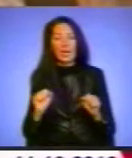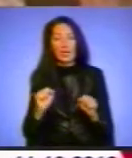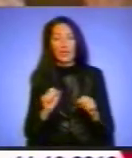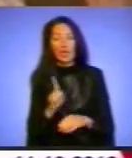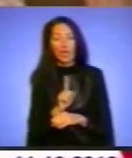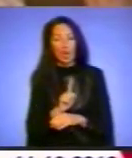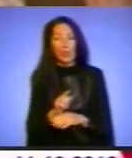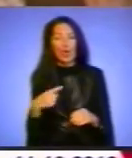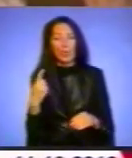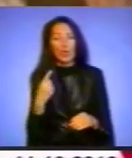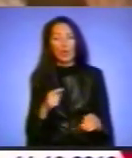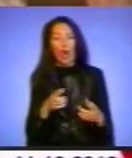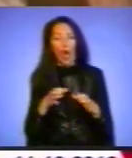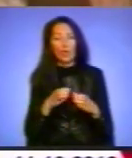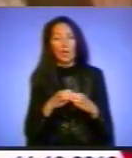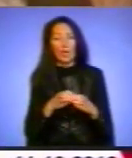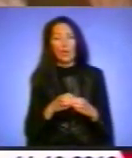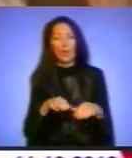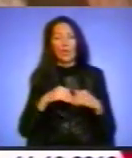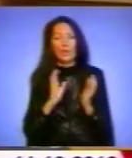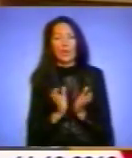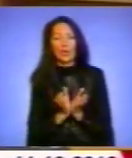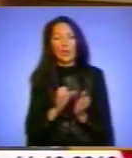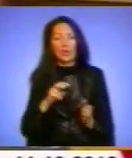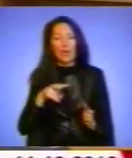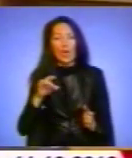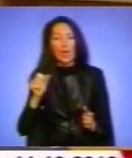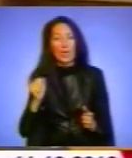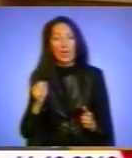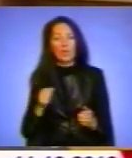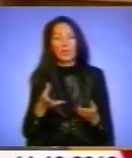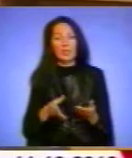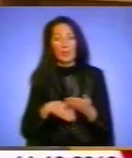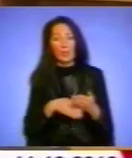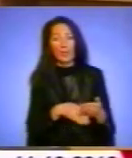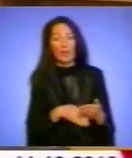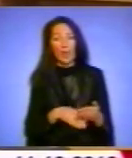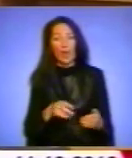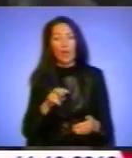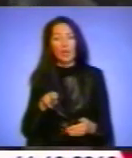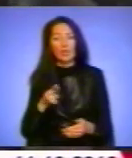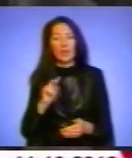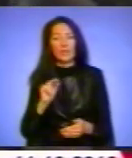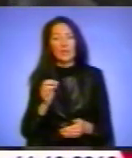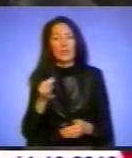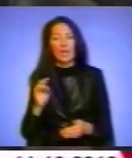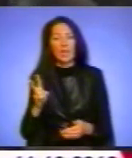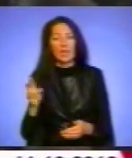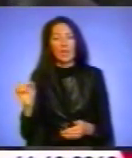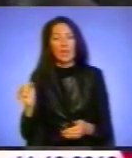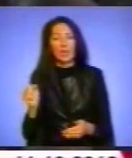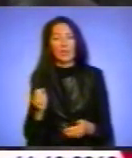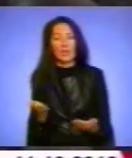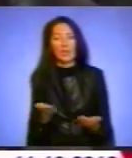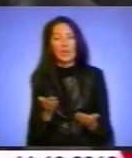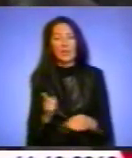осередку Всеукраїнської ліги сприяння розвитку паліативної та хоспісної допомоги Ярослав Чайківський. Десь